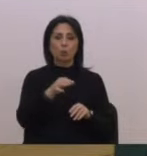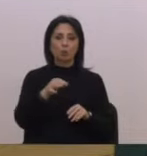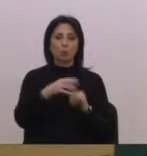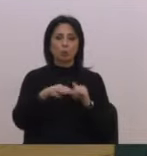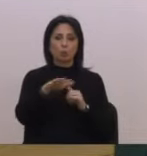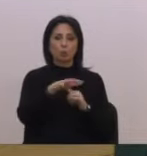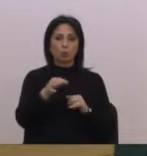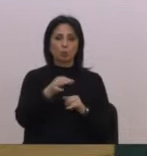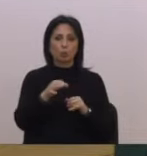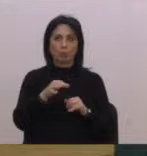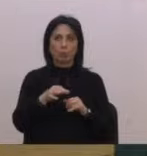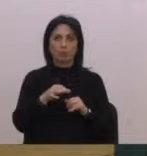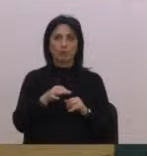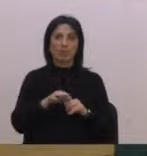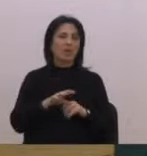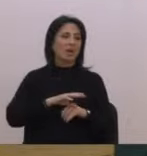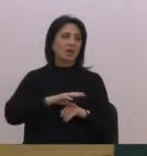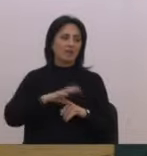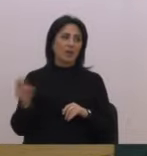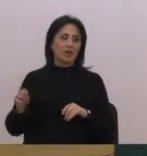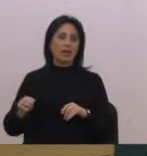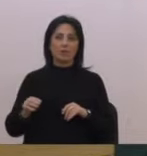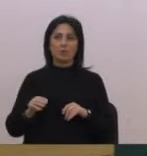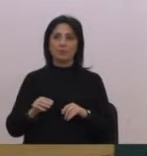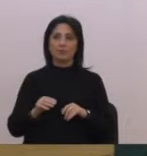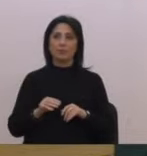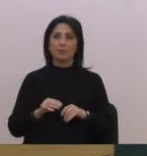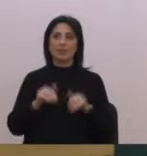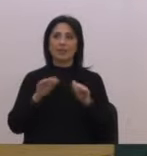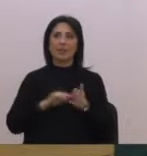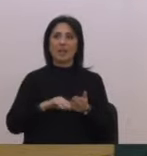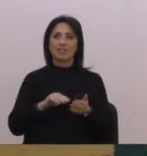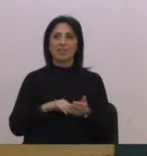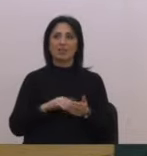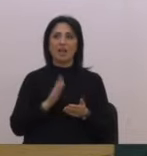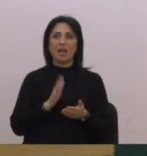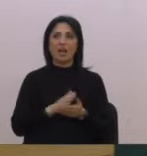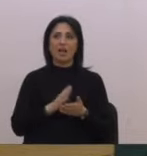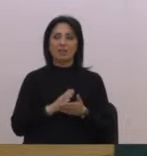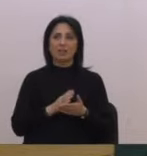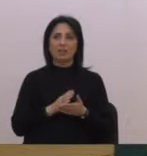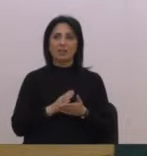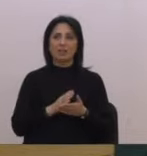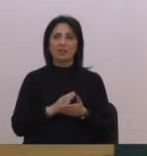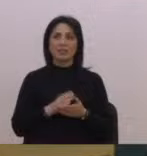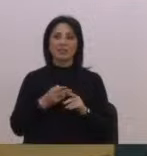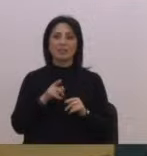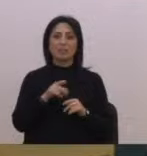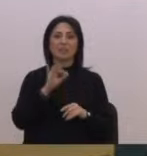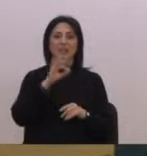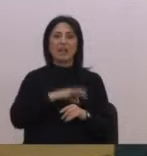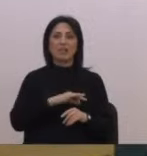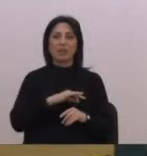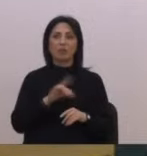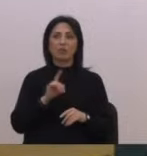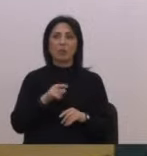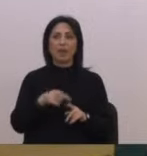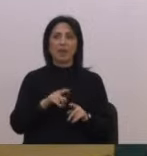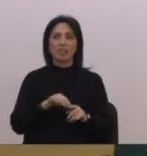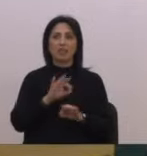dakavshirebit, da qvela daskuna aris imis sasargeblot, rom